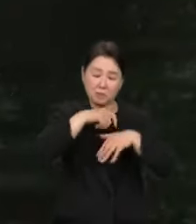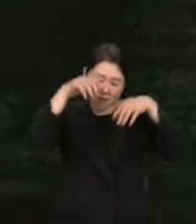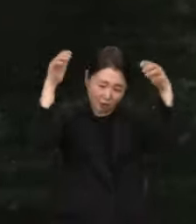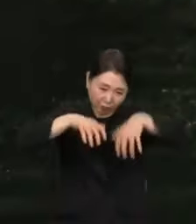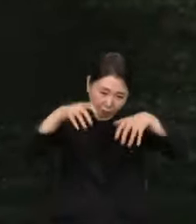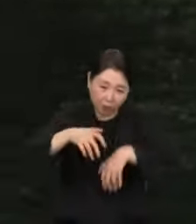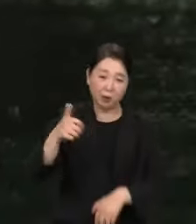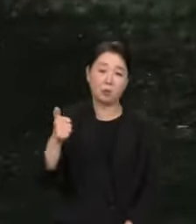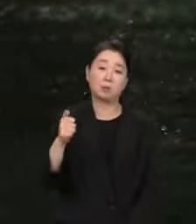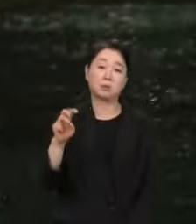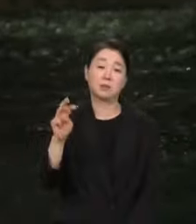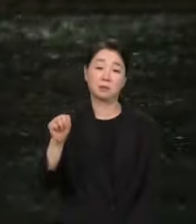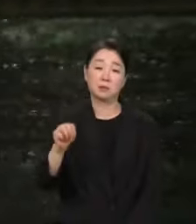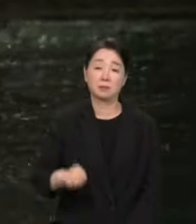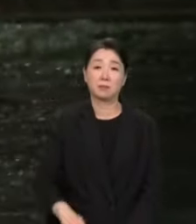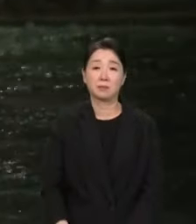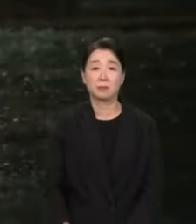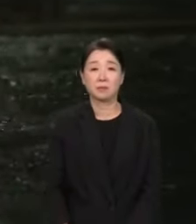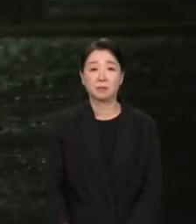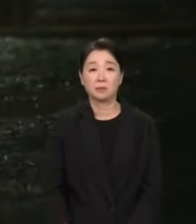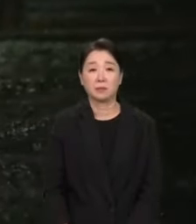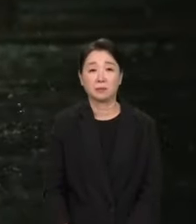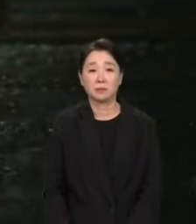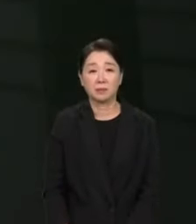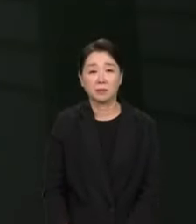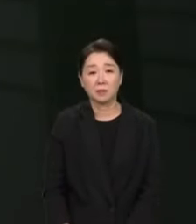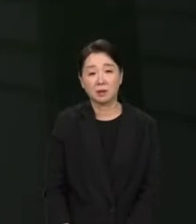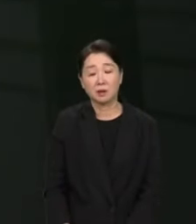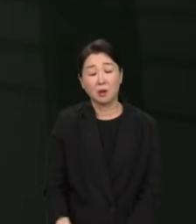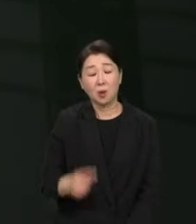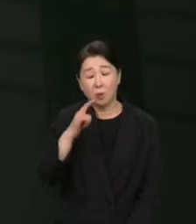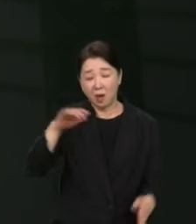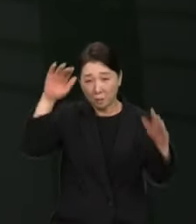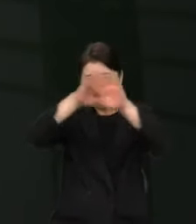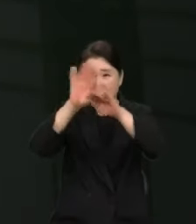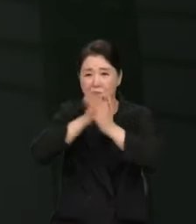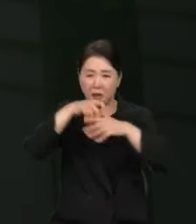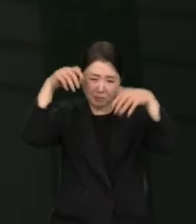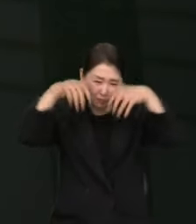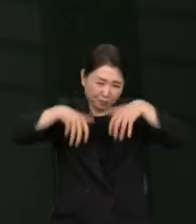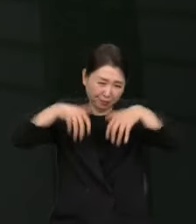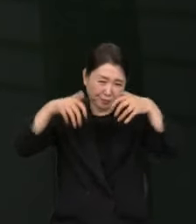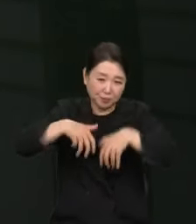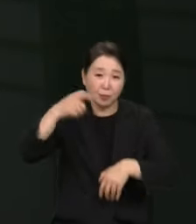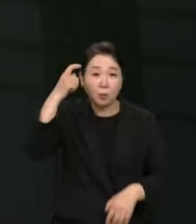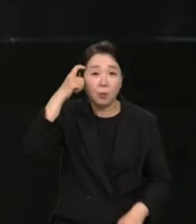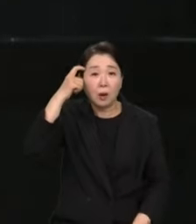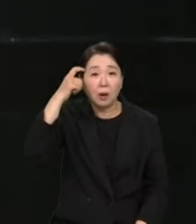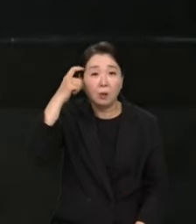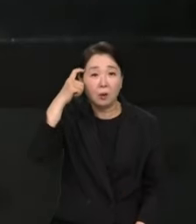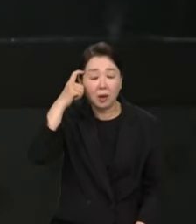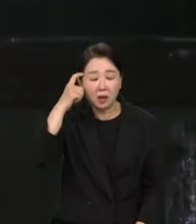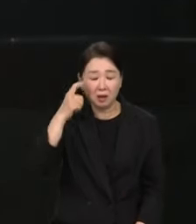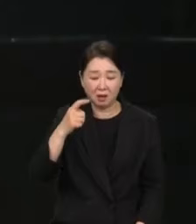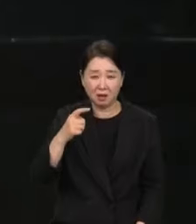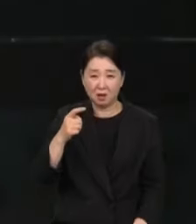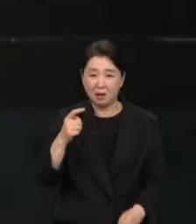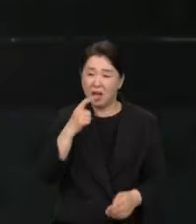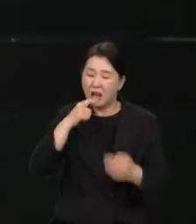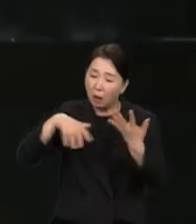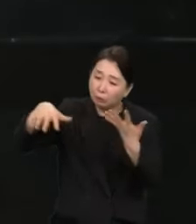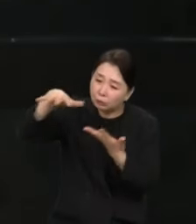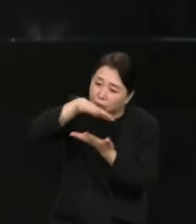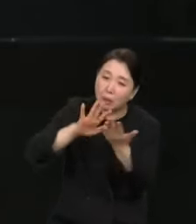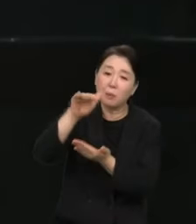50mm 비가 오겠습니다 이렇게 유독 야행성 포구가 자주 나타나는 이유는 변덕스러운 기루